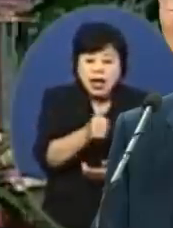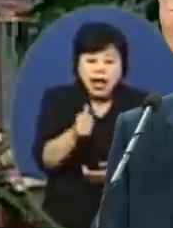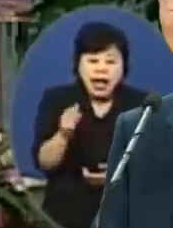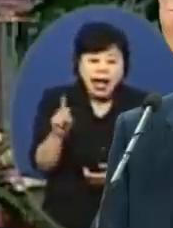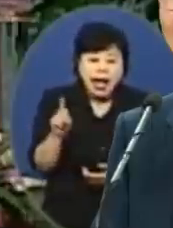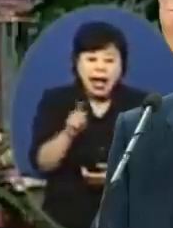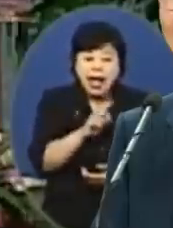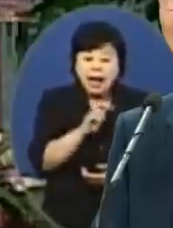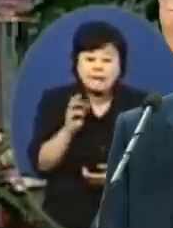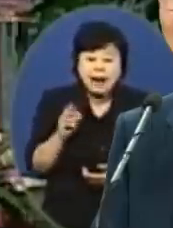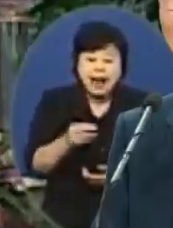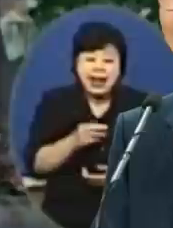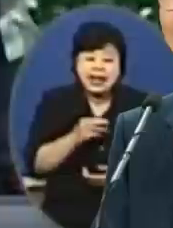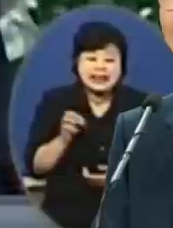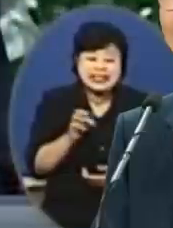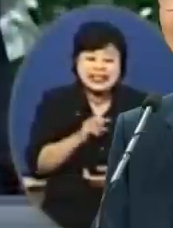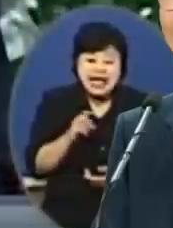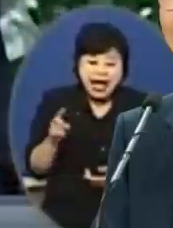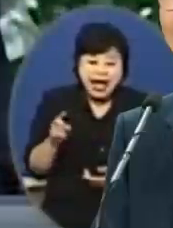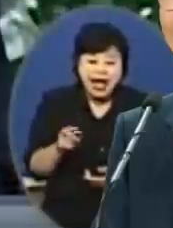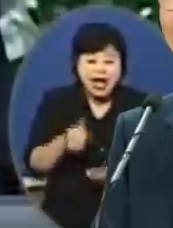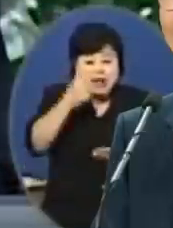죄의 단어인데 죄는